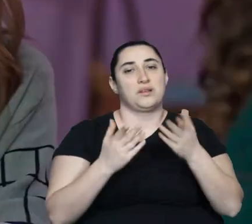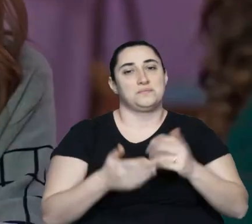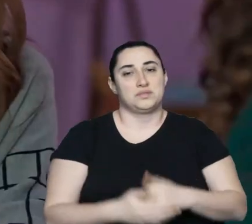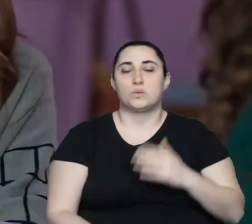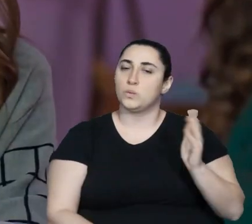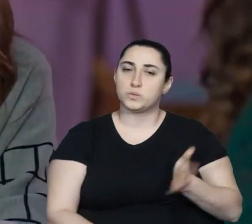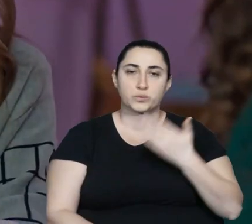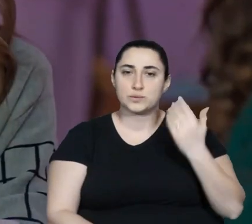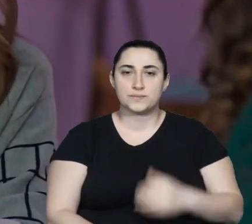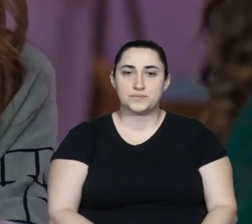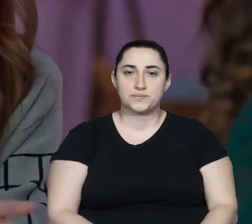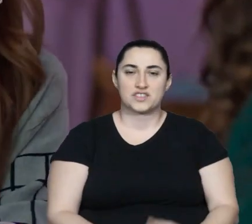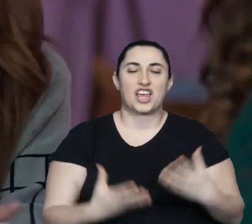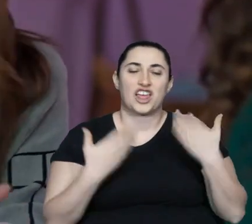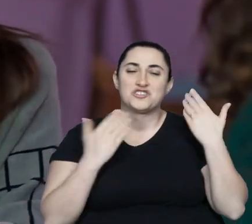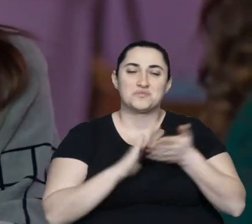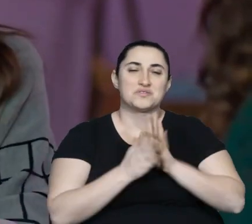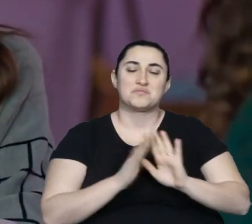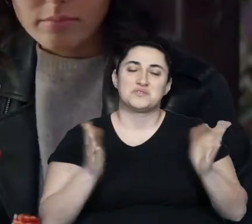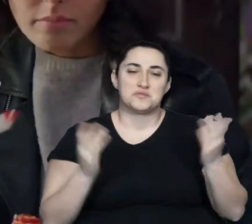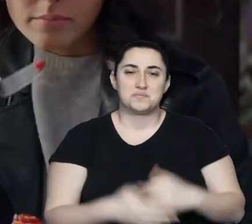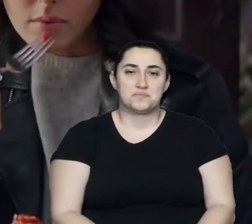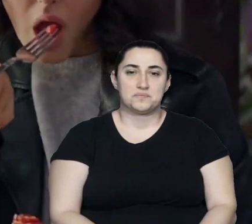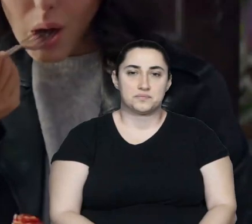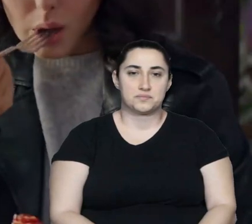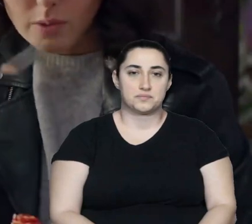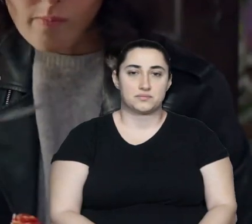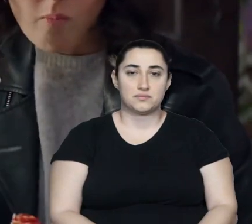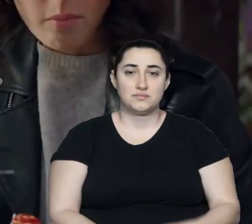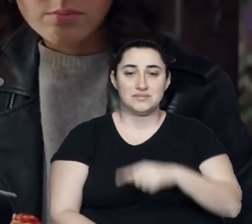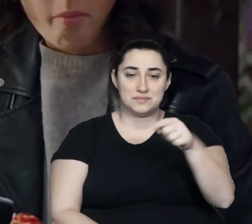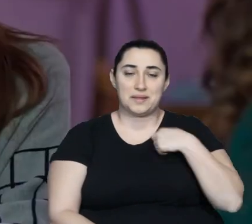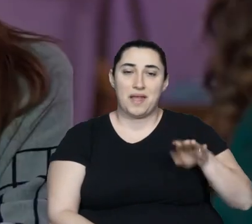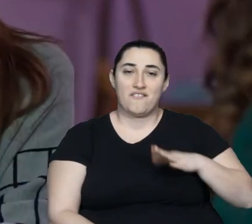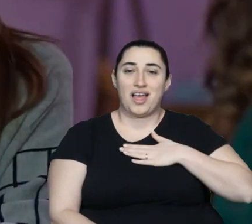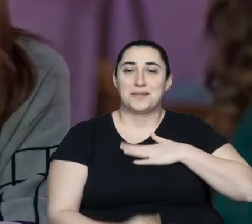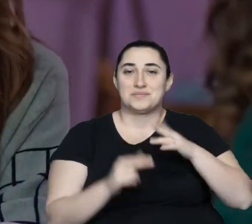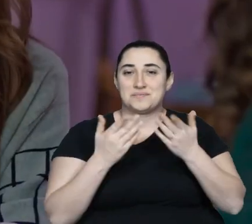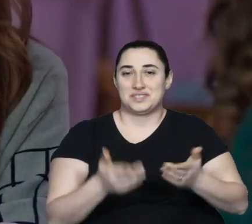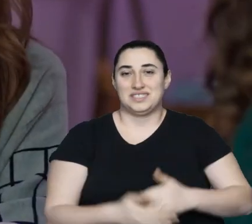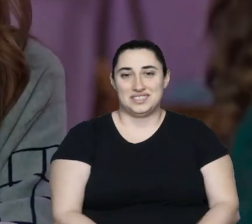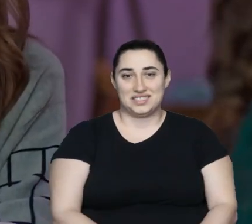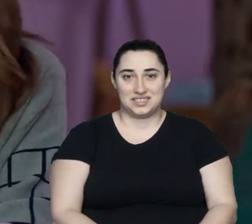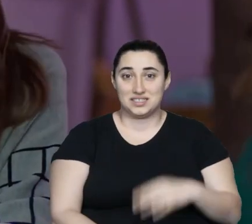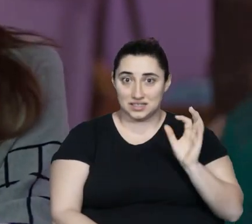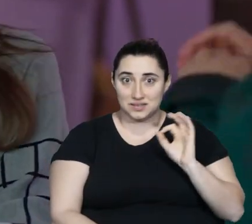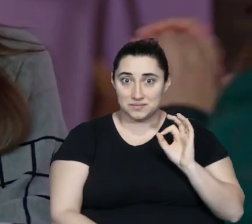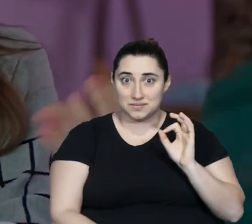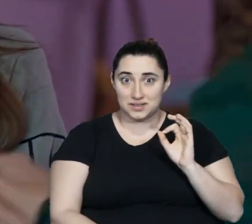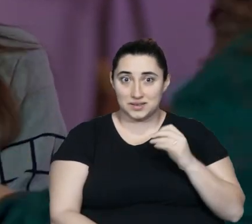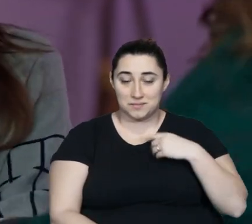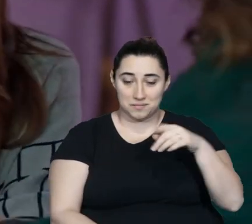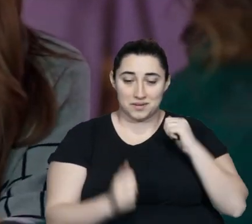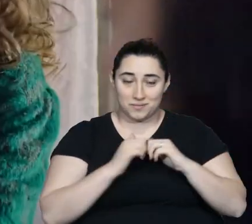kaybediyordun. Olsun. Geçti. Geçti hepsi. Zaten siz de benim evlatlarım gibisiniz. Değil mi?